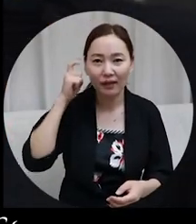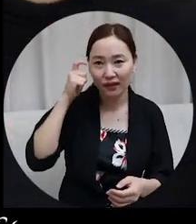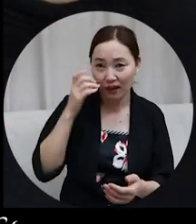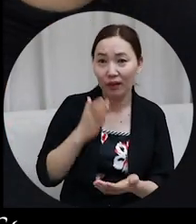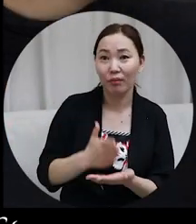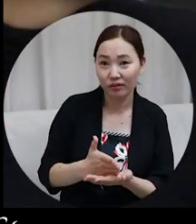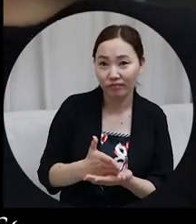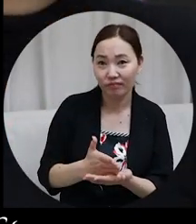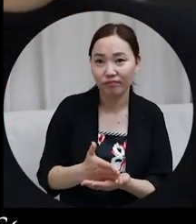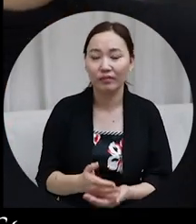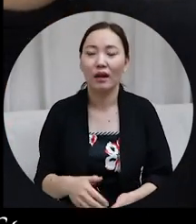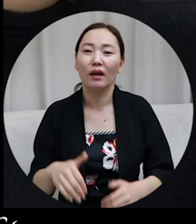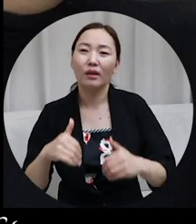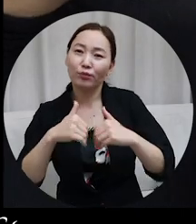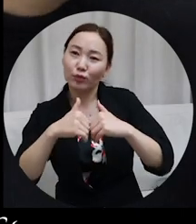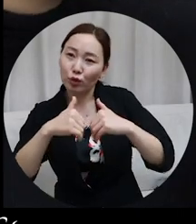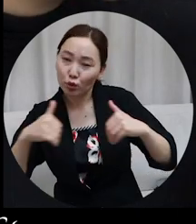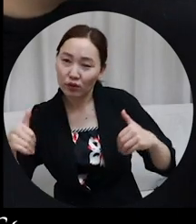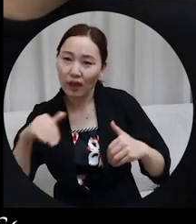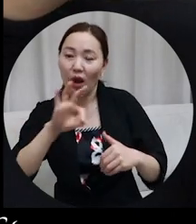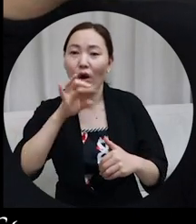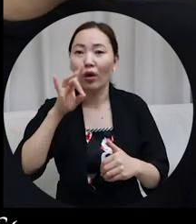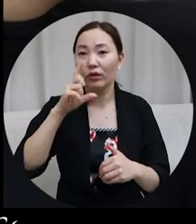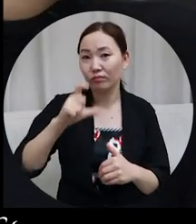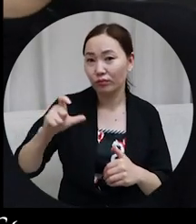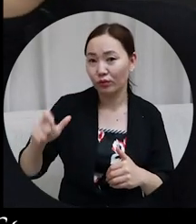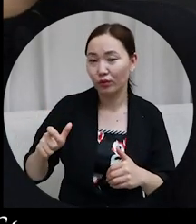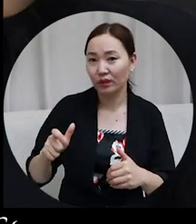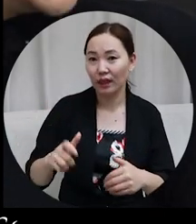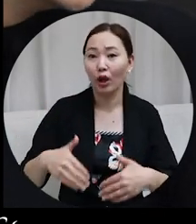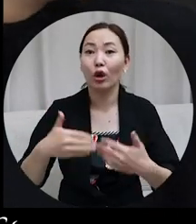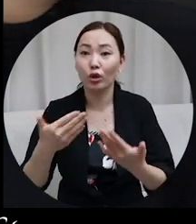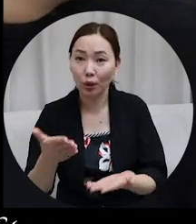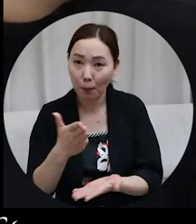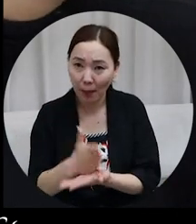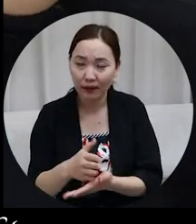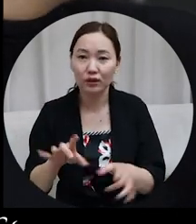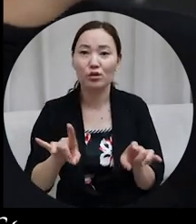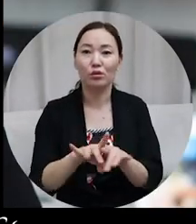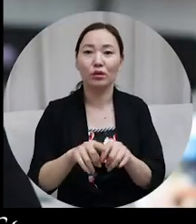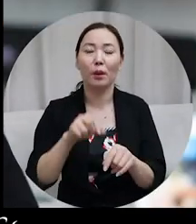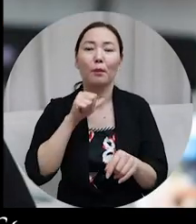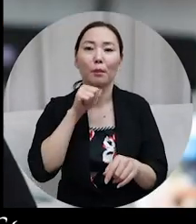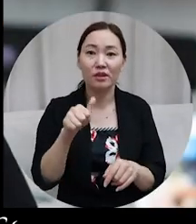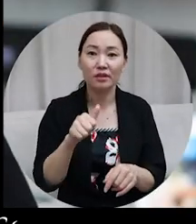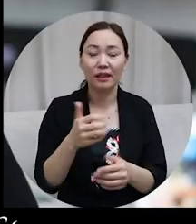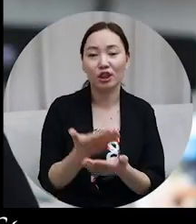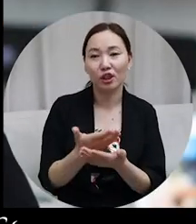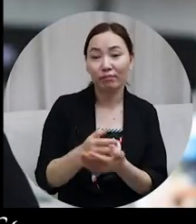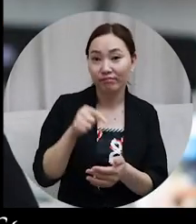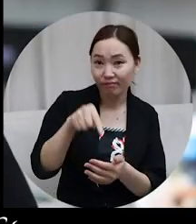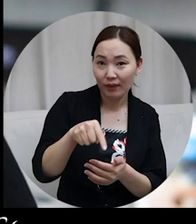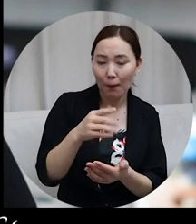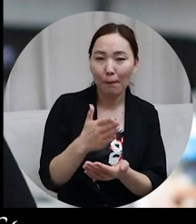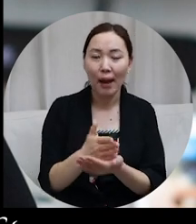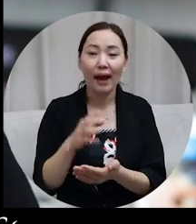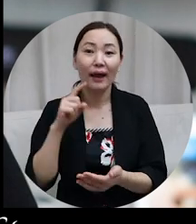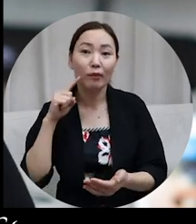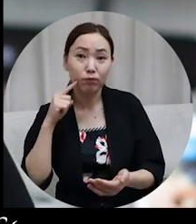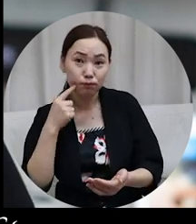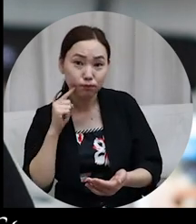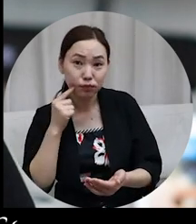санагдаа. Тийм тэнхээгээд бас бүр нэг тусдаа одоо өөр хүнд заяадаг юм бол байхгүй. Зөвхөн энэ урд байгаа чихрийг